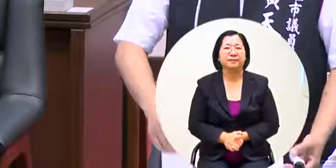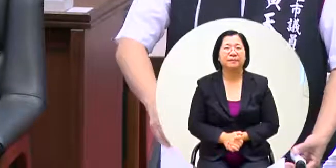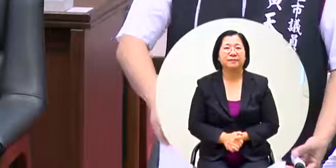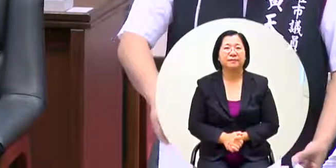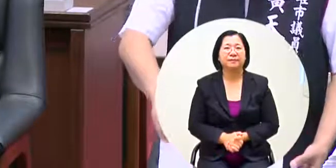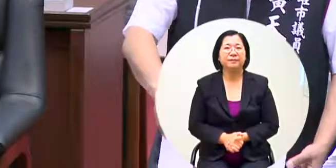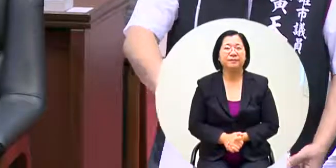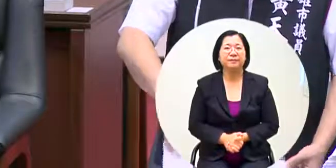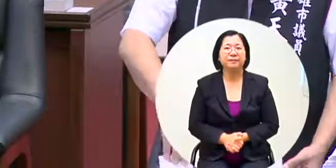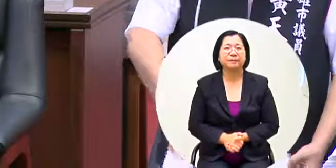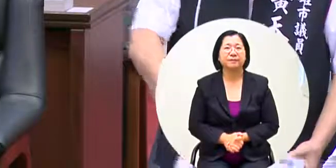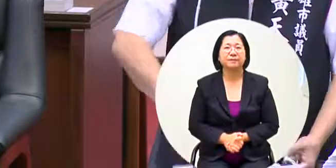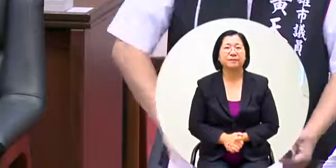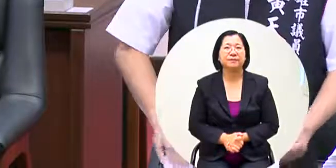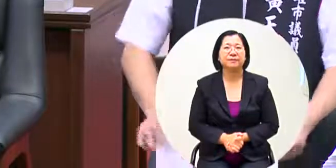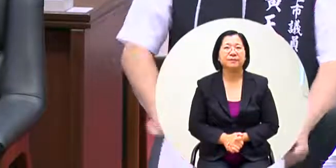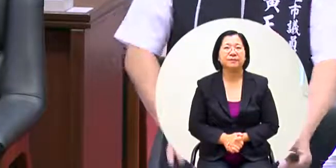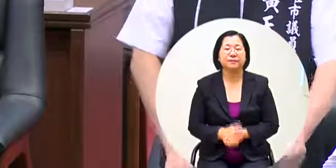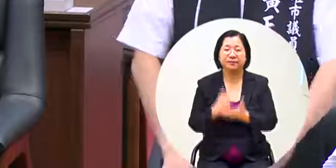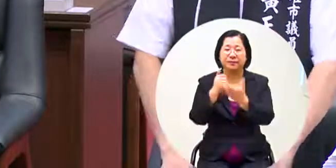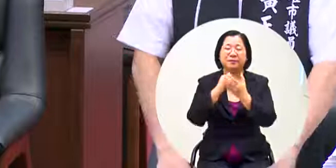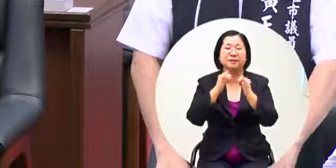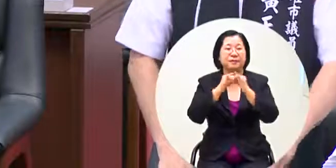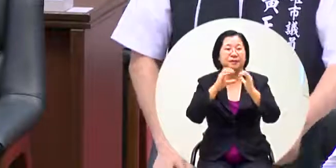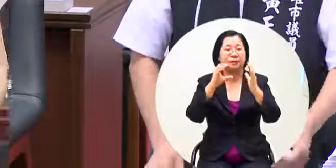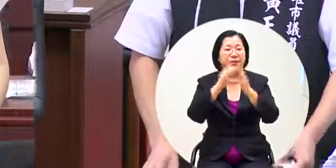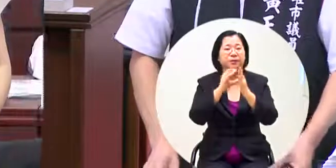好，请社会局姚局长回答。